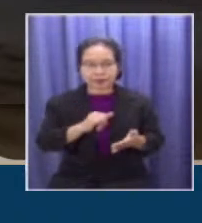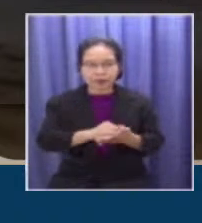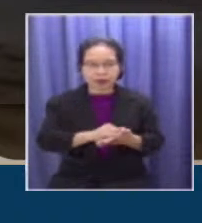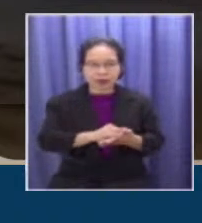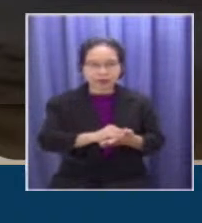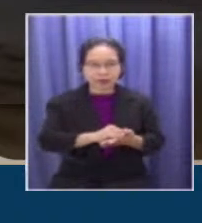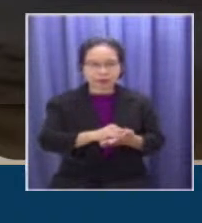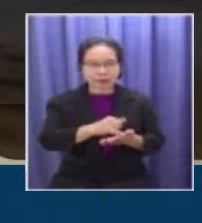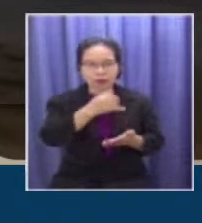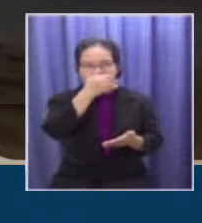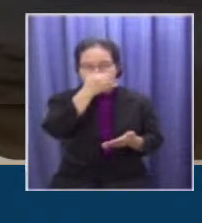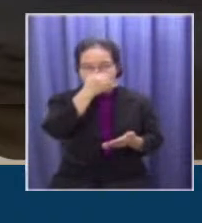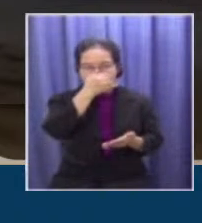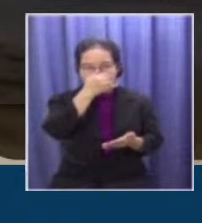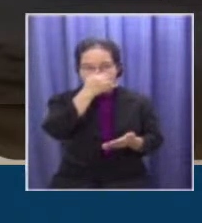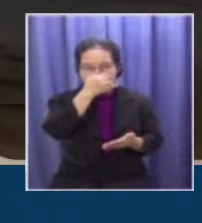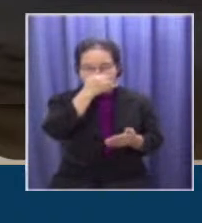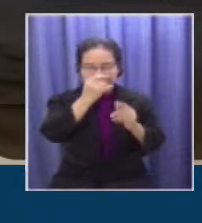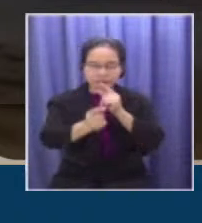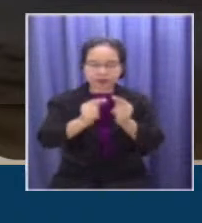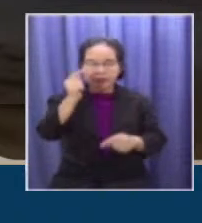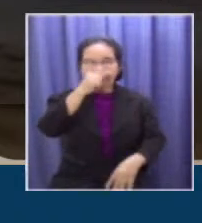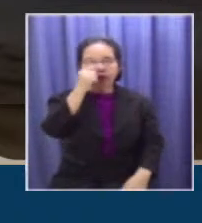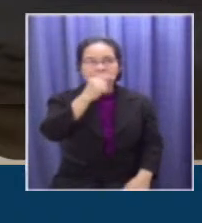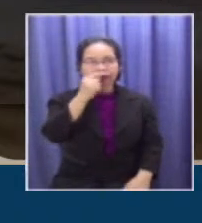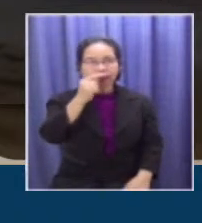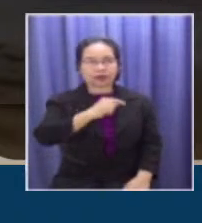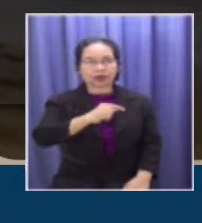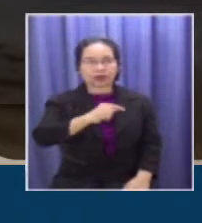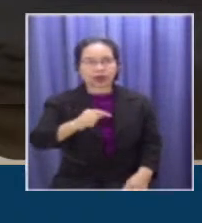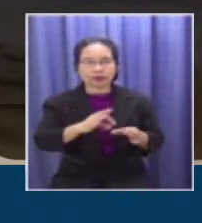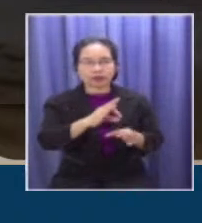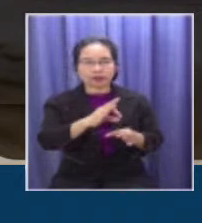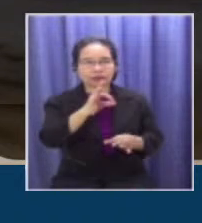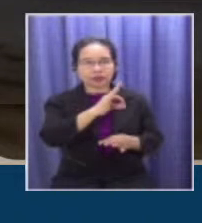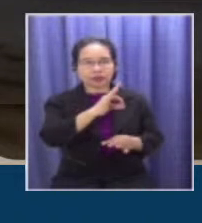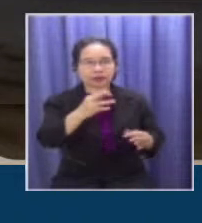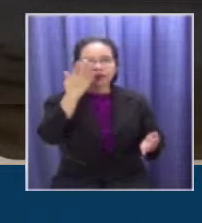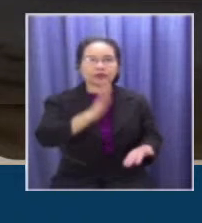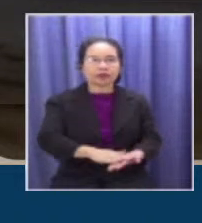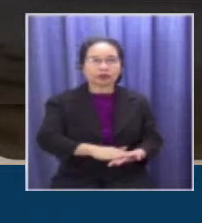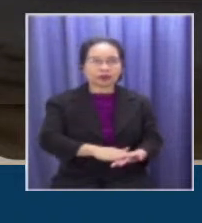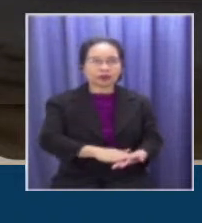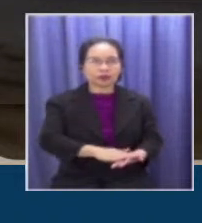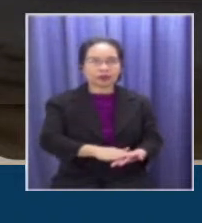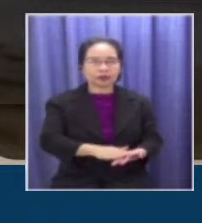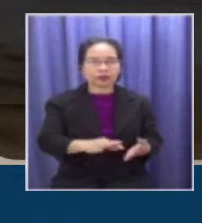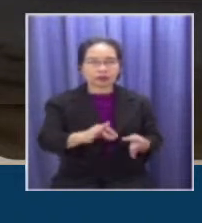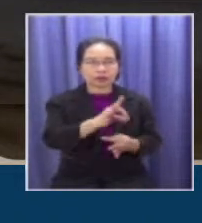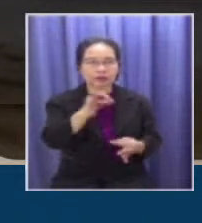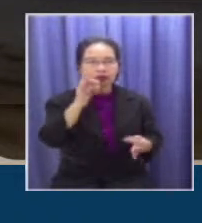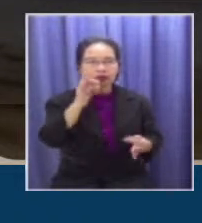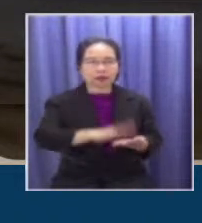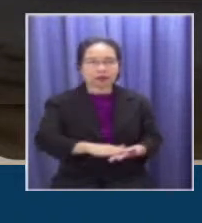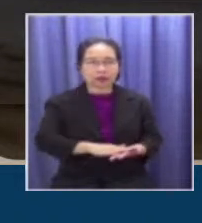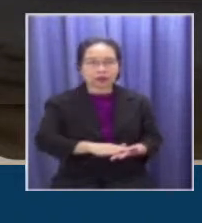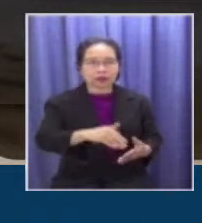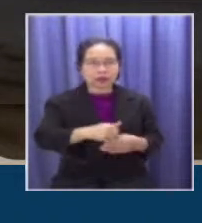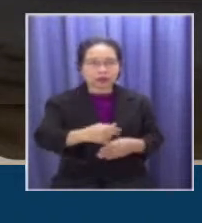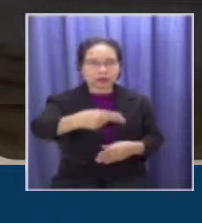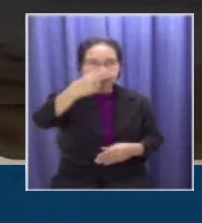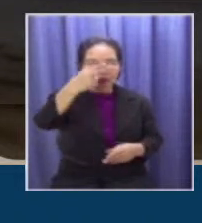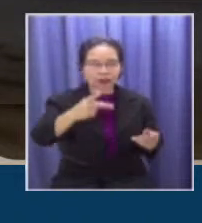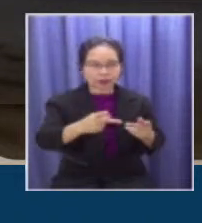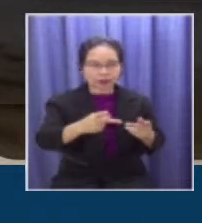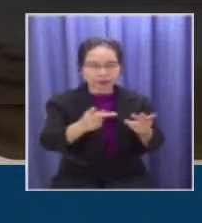ne sɛ ahomane a ɛwɔ soro hɔnom na so sɛ yɛbɛsese yɛn yɛ free Greek